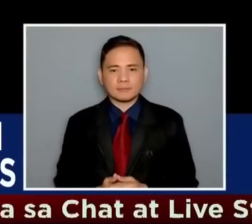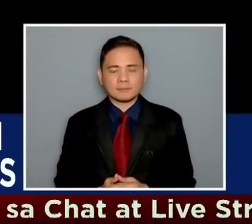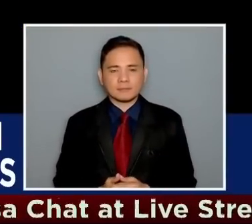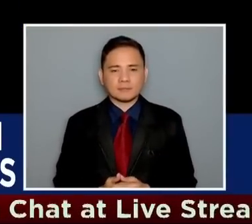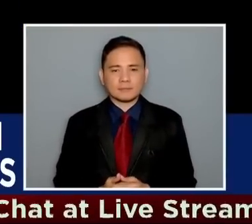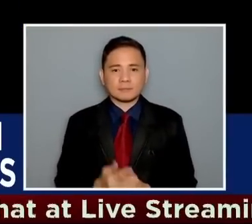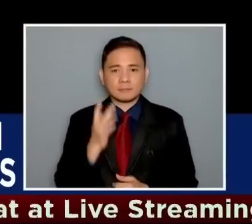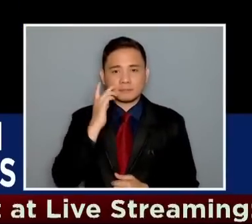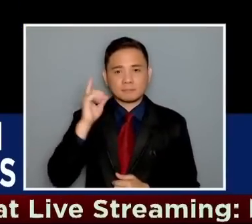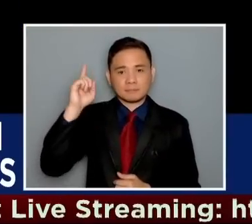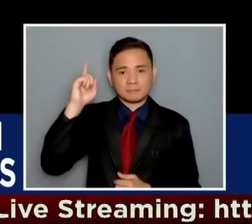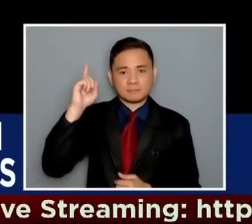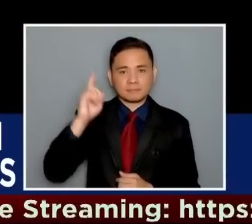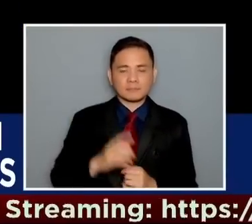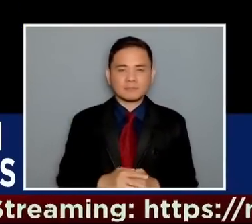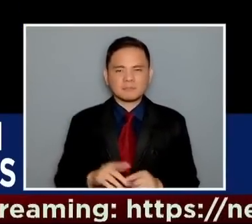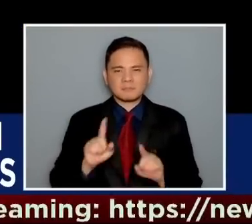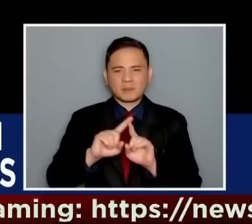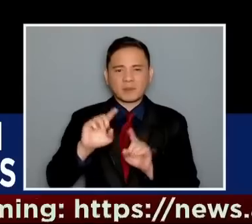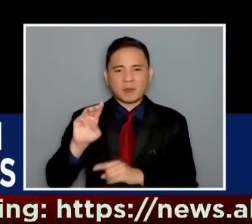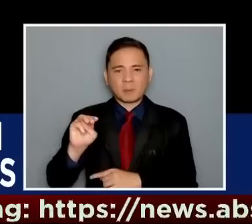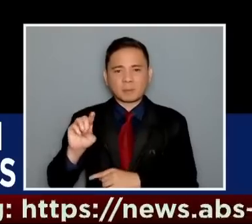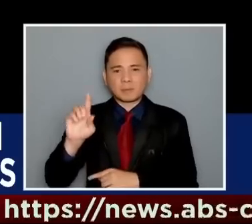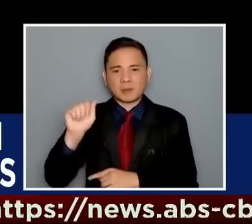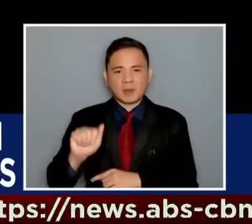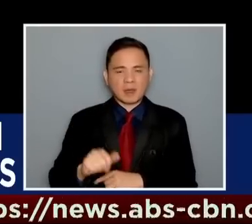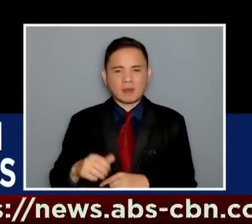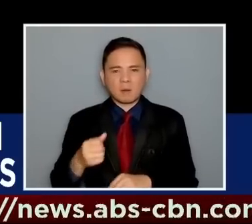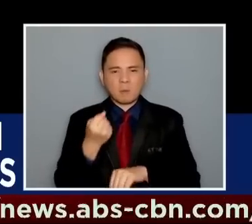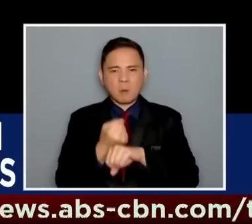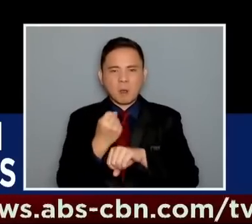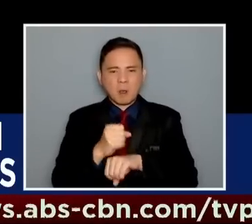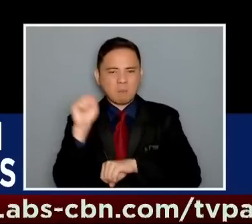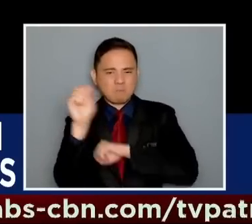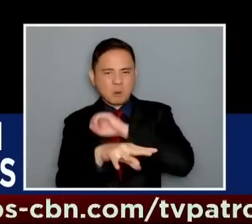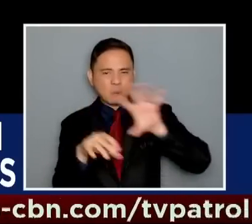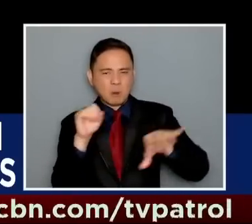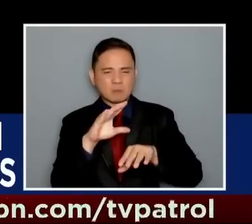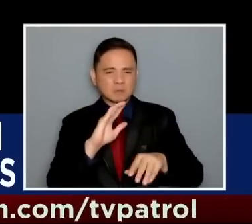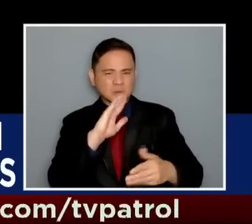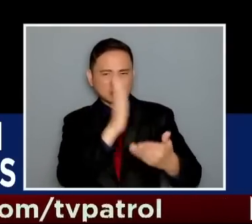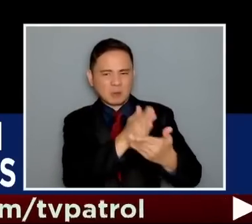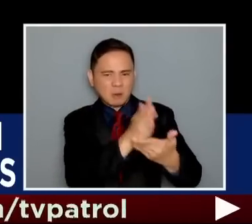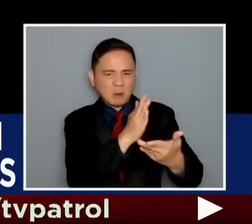Binato ng mga otoridad ang sasakyang ito para pigilan makatakas ang driver.